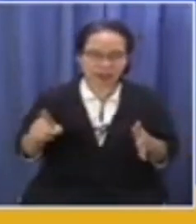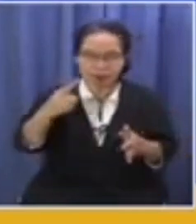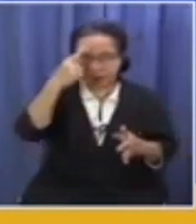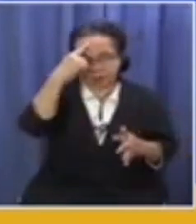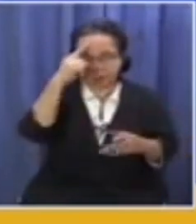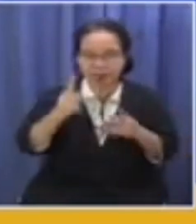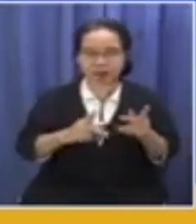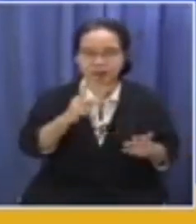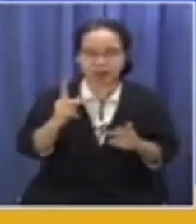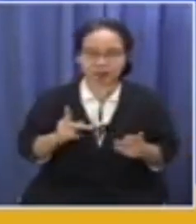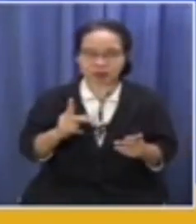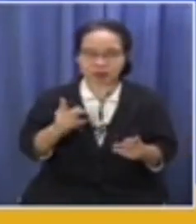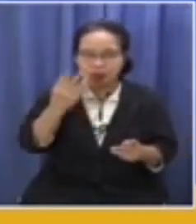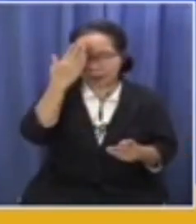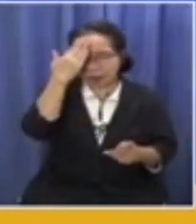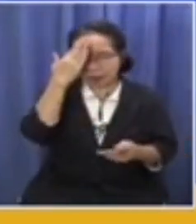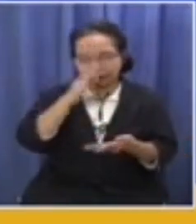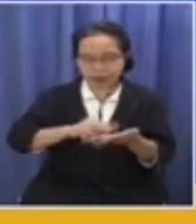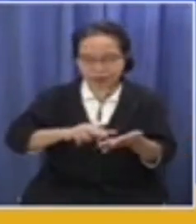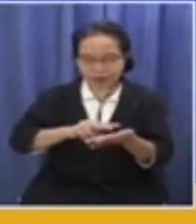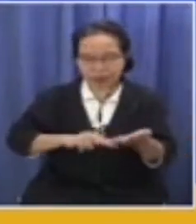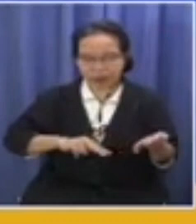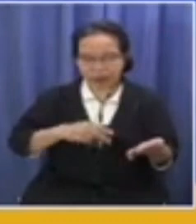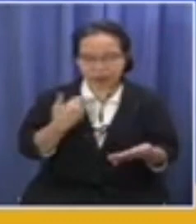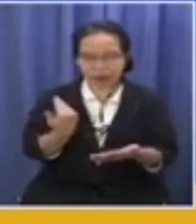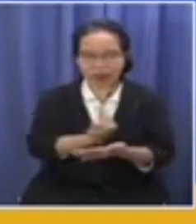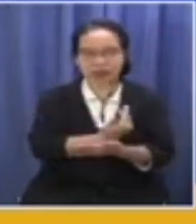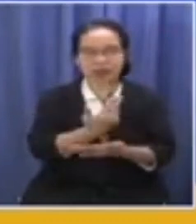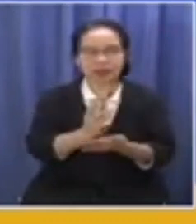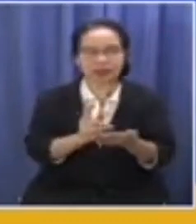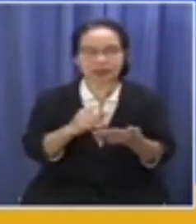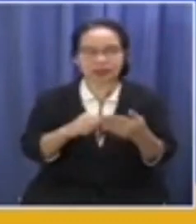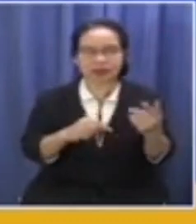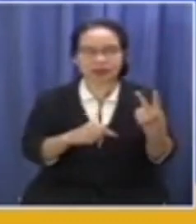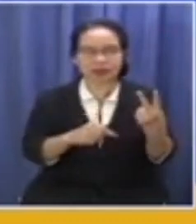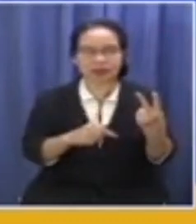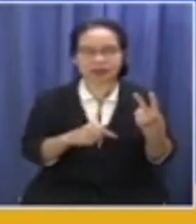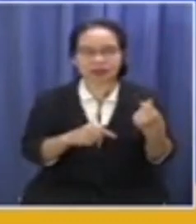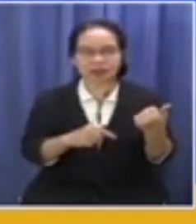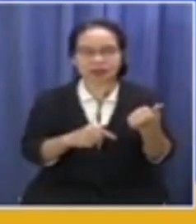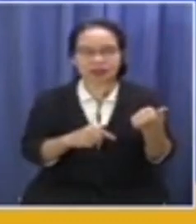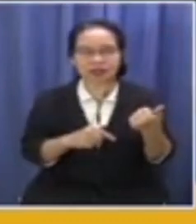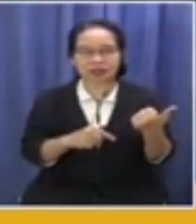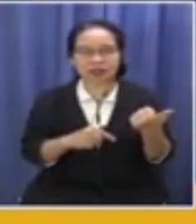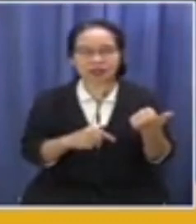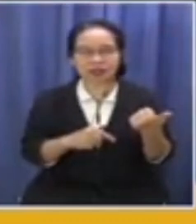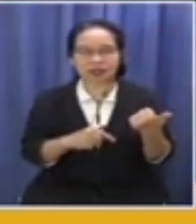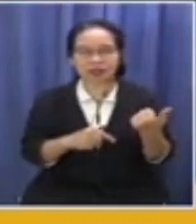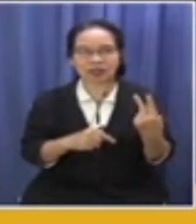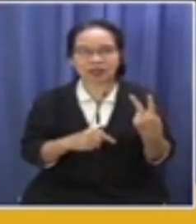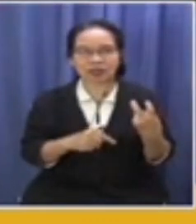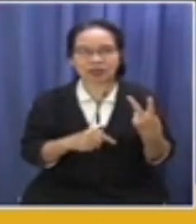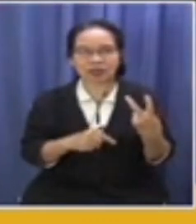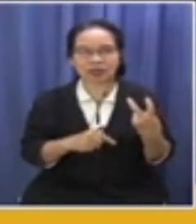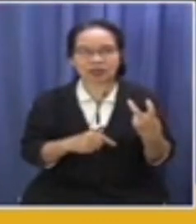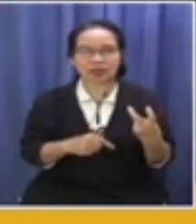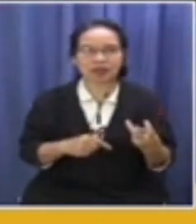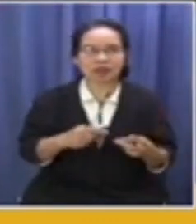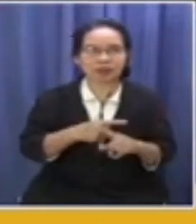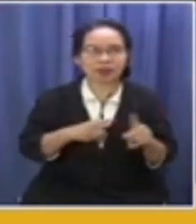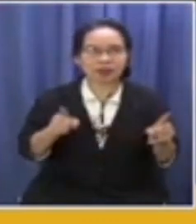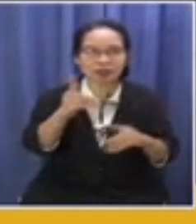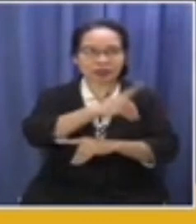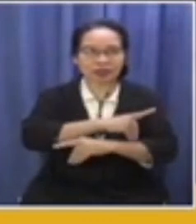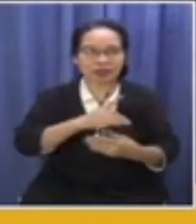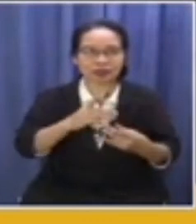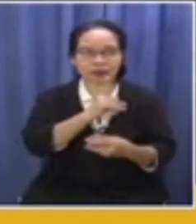isip ng tao basahin po natin yung 3 10 hanggang 12 ng ikalwang Pedro Dato at darating ang